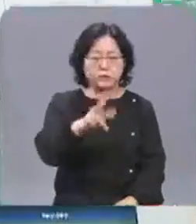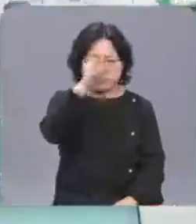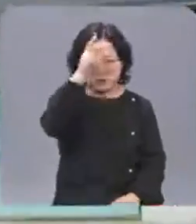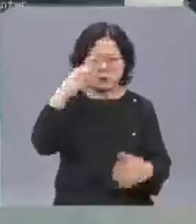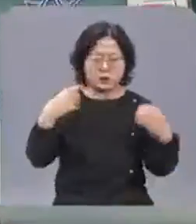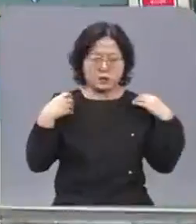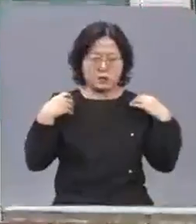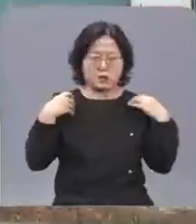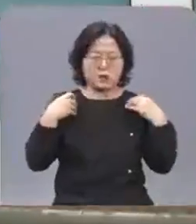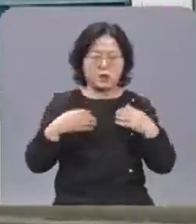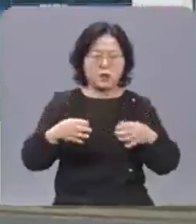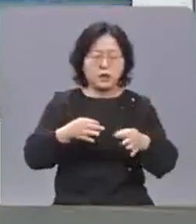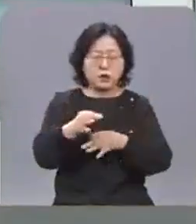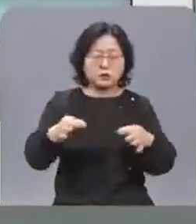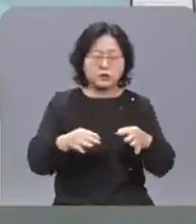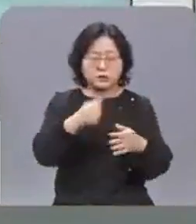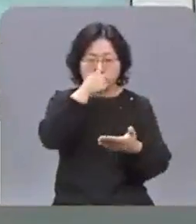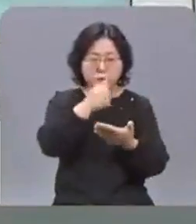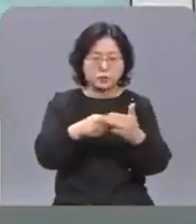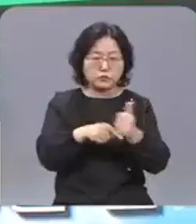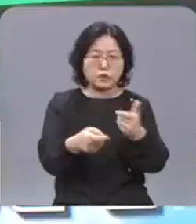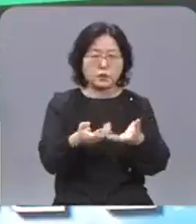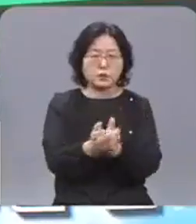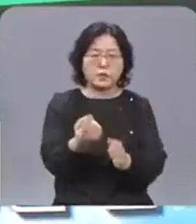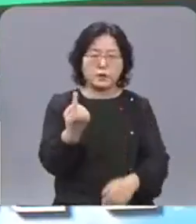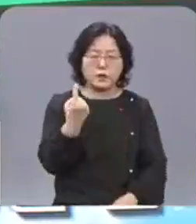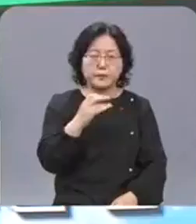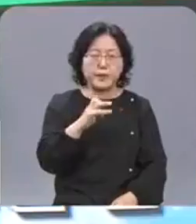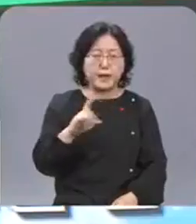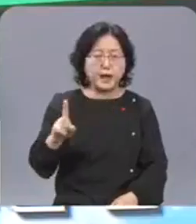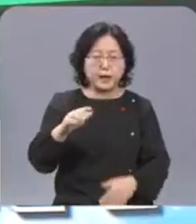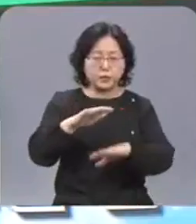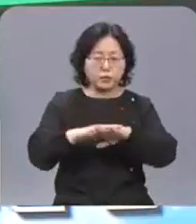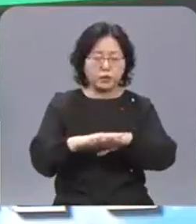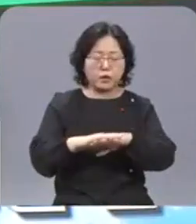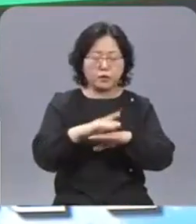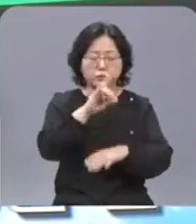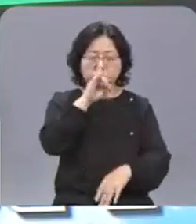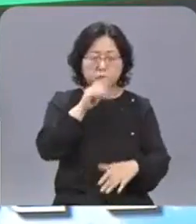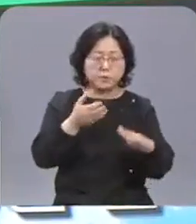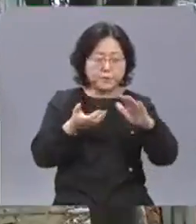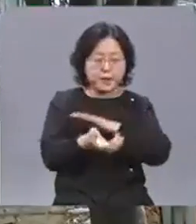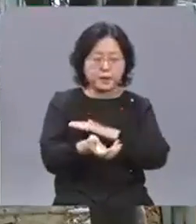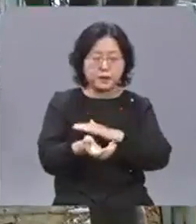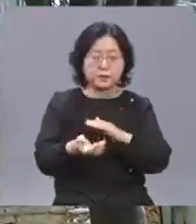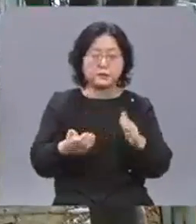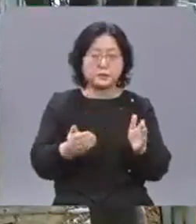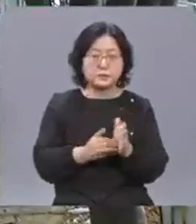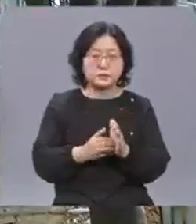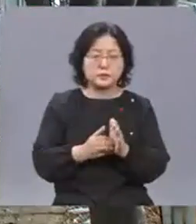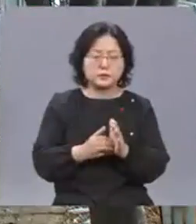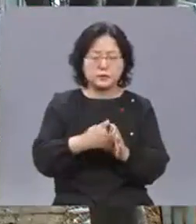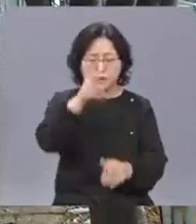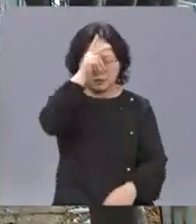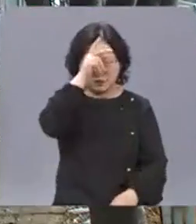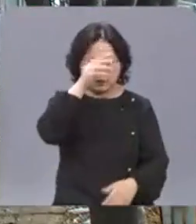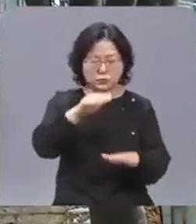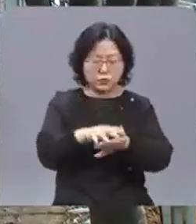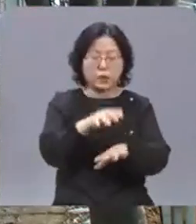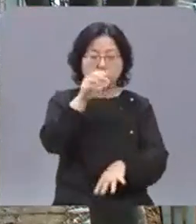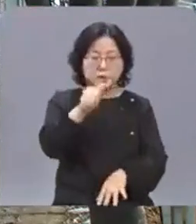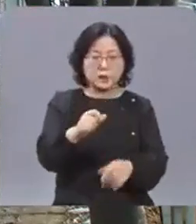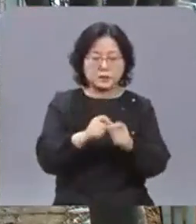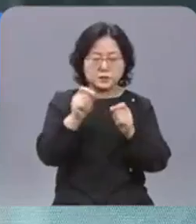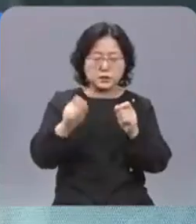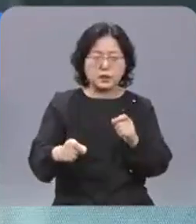광주경찰청 반부패 경제범죄 수사대는 어제 광주 비하농협 본점을 압수수색했습니다. 경찰은 조합장과